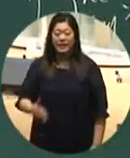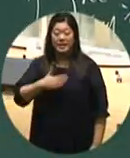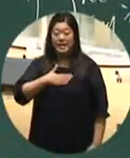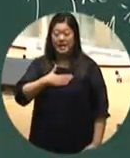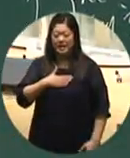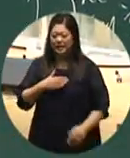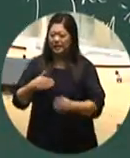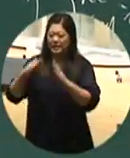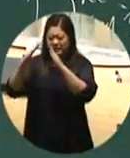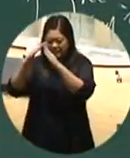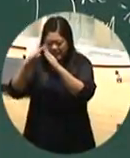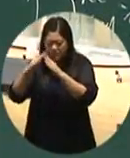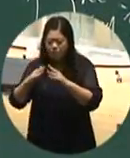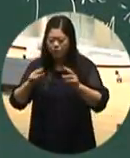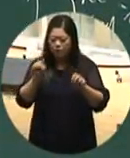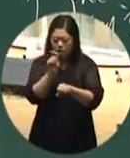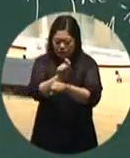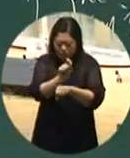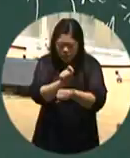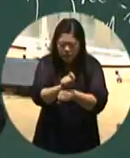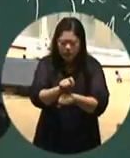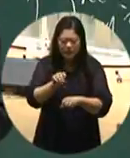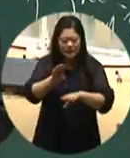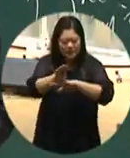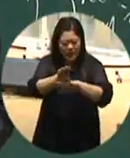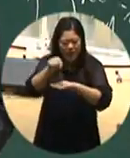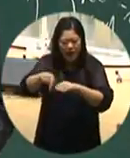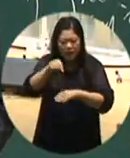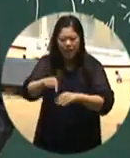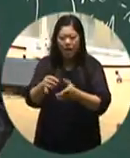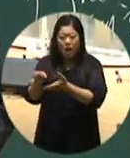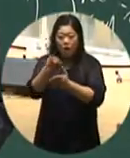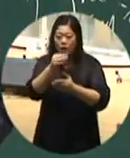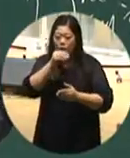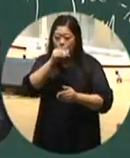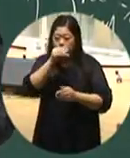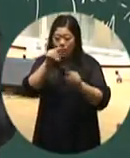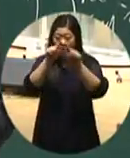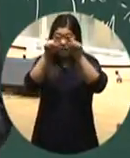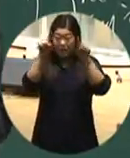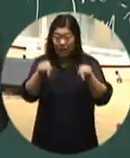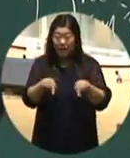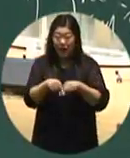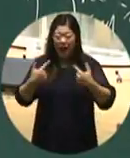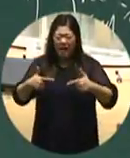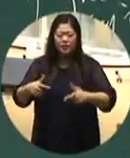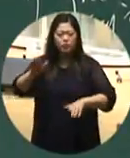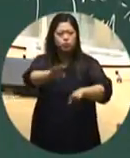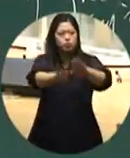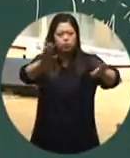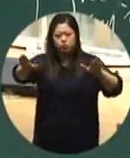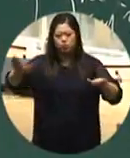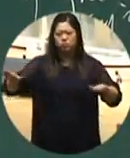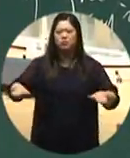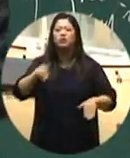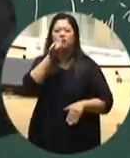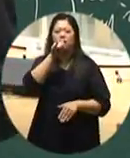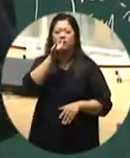가득 쌓아놓고 왜냐 헌금을 잘해야 돼요. And that's why wherever I go, I have offering envelopes ready for me in my car, in my office, at church,